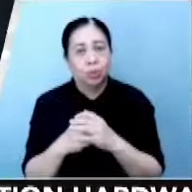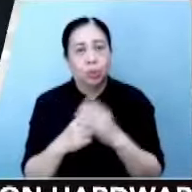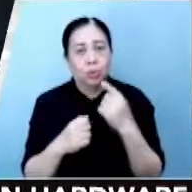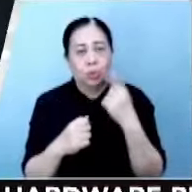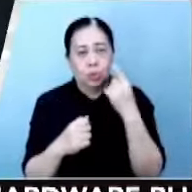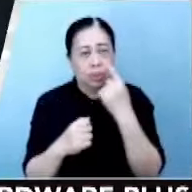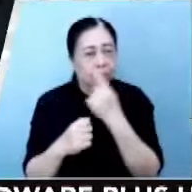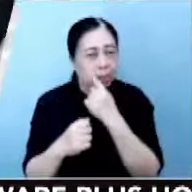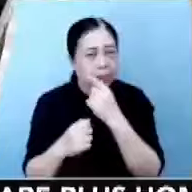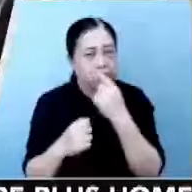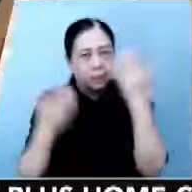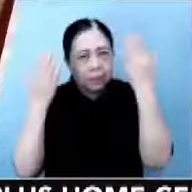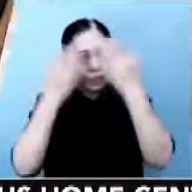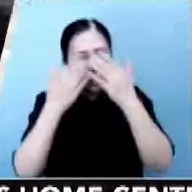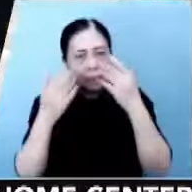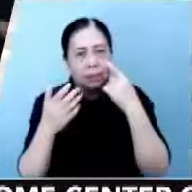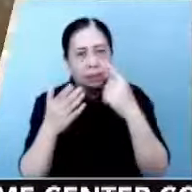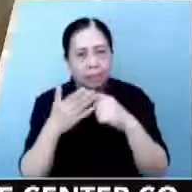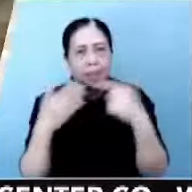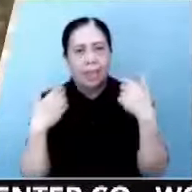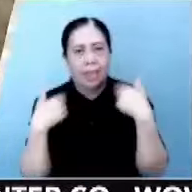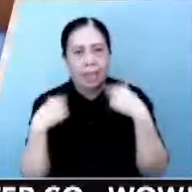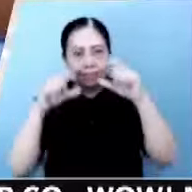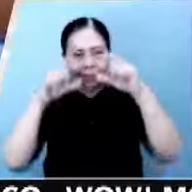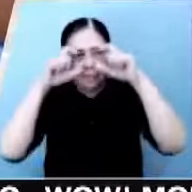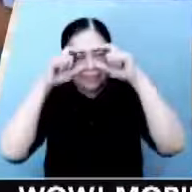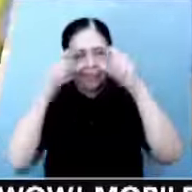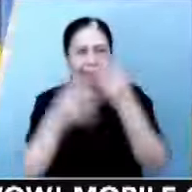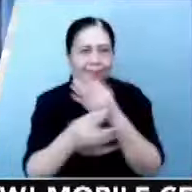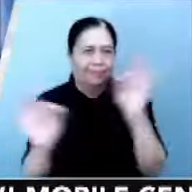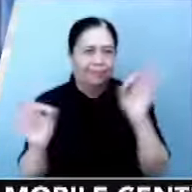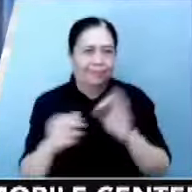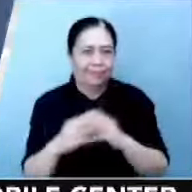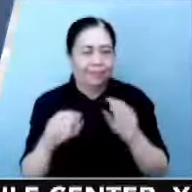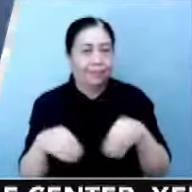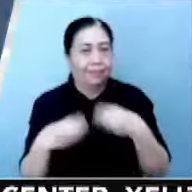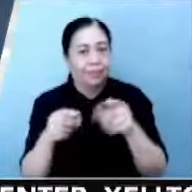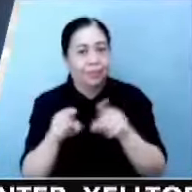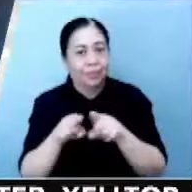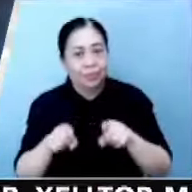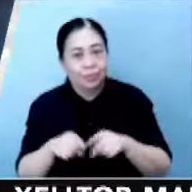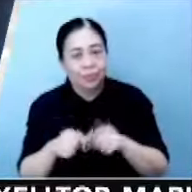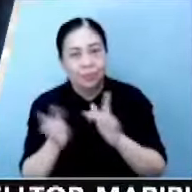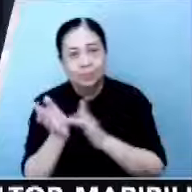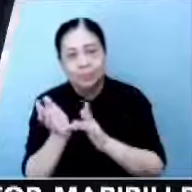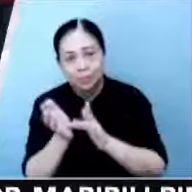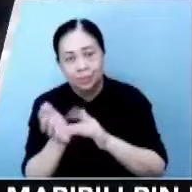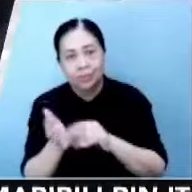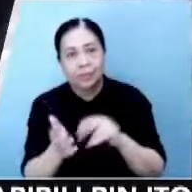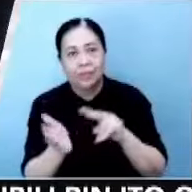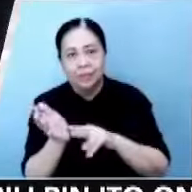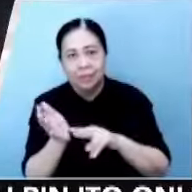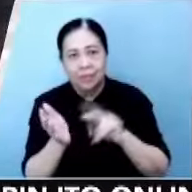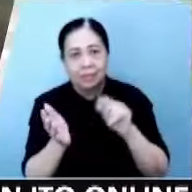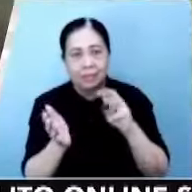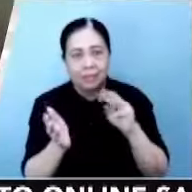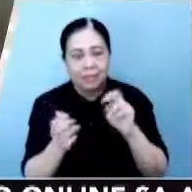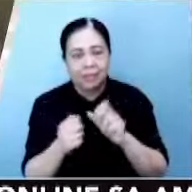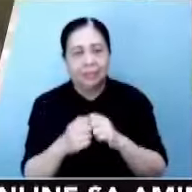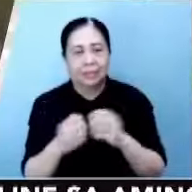rin natin ang kanilang mga salamin. Binigyan din natin sila ng mga gamot at vitamins at binusog